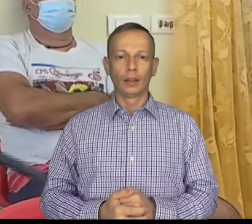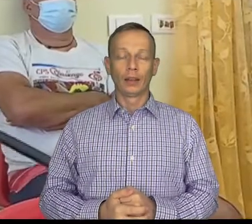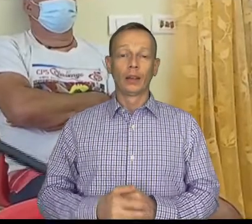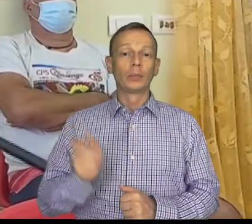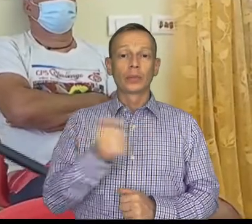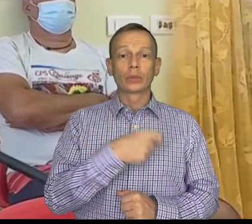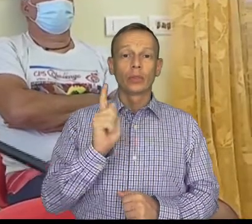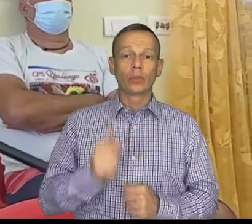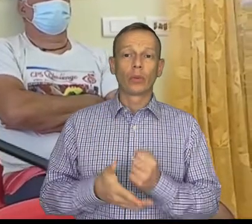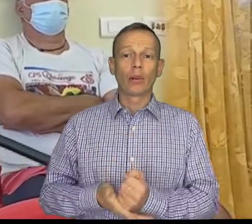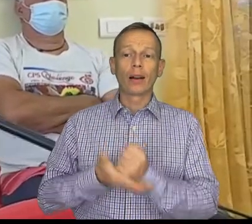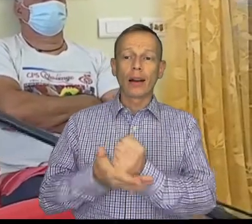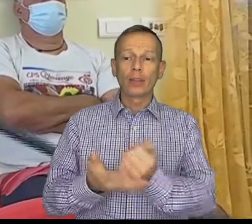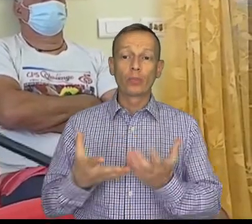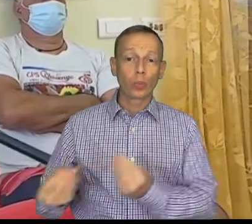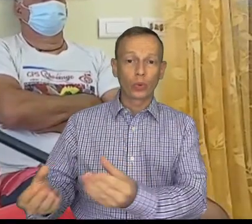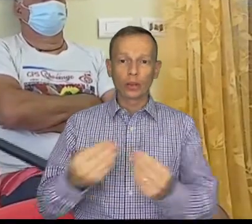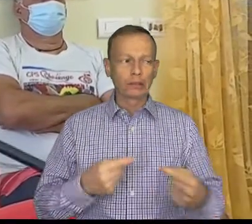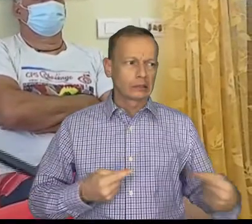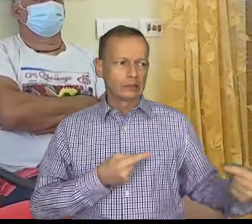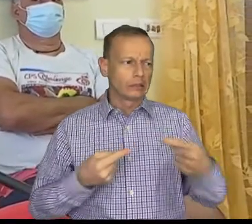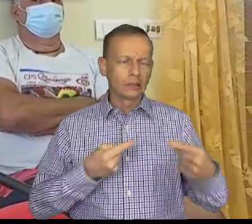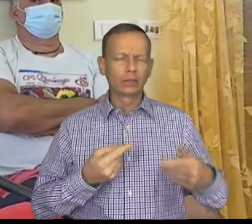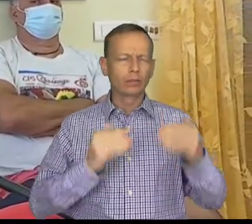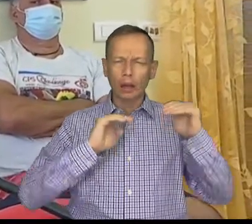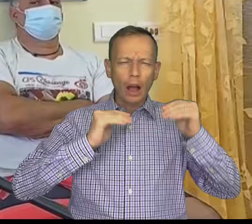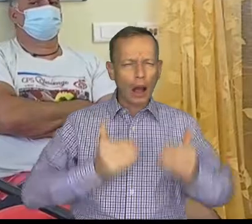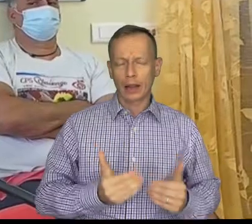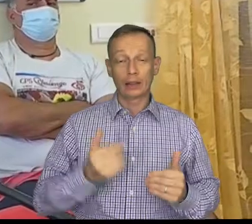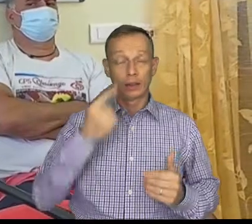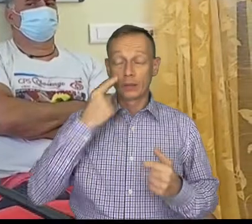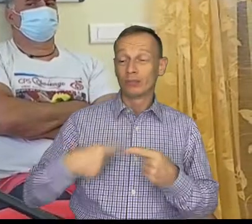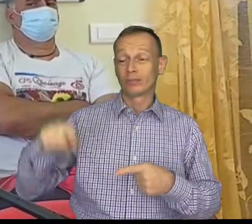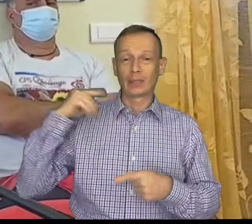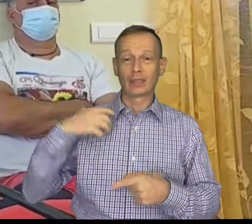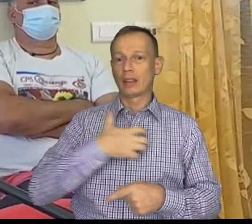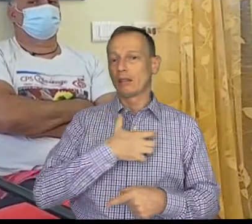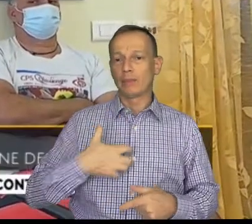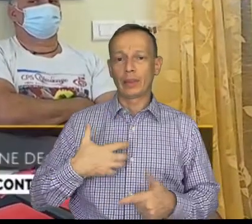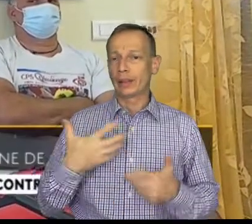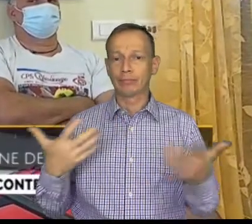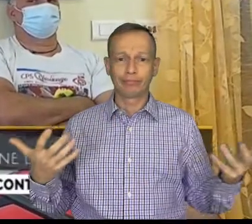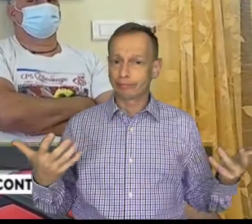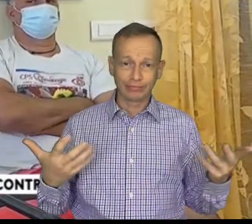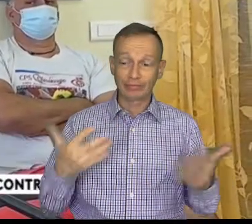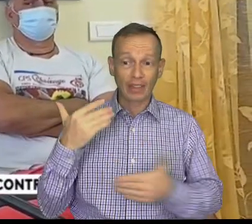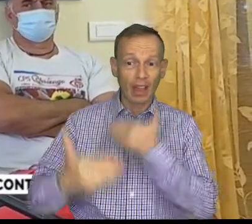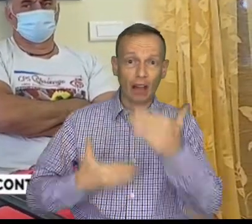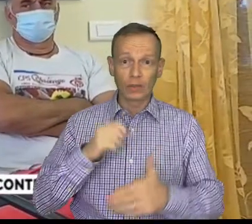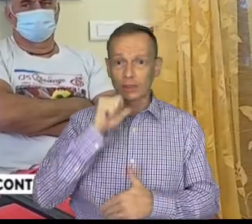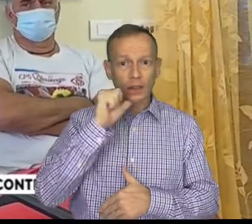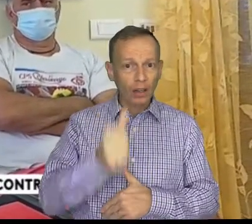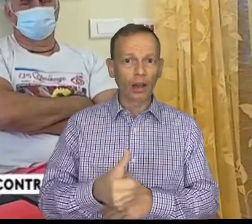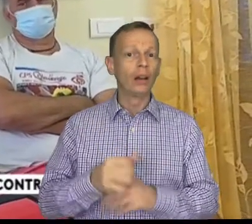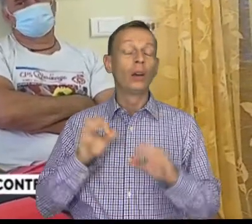cette population, il faut arrêter les querelles. Il faut bien voir la dernière mandature qu'il y a eu, précédente. Ça n'a pas avancé. On